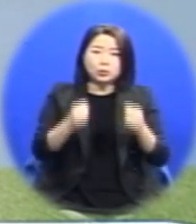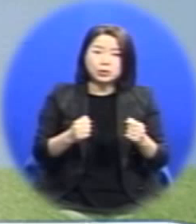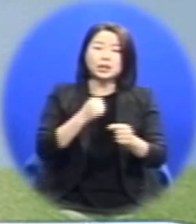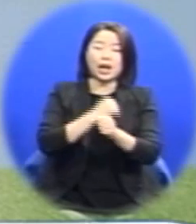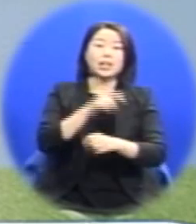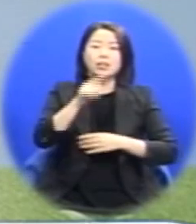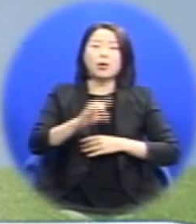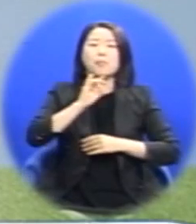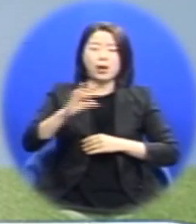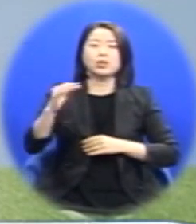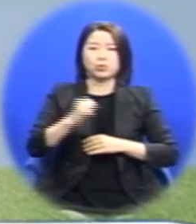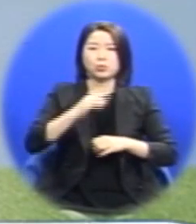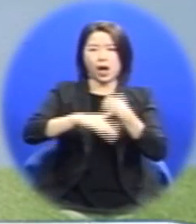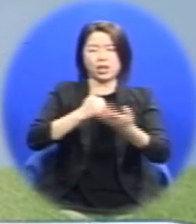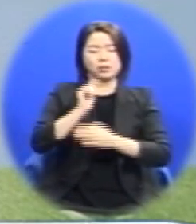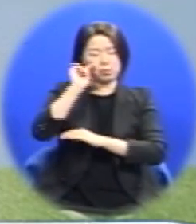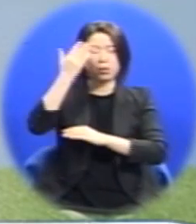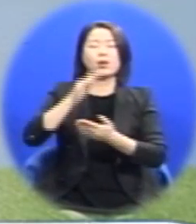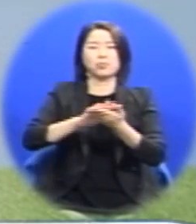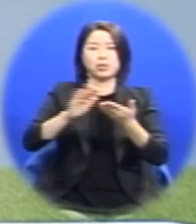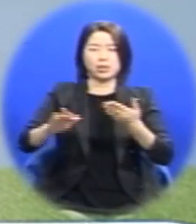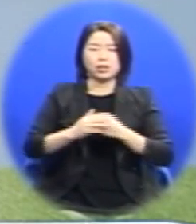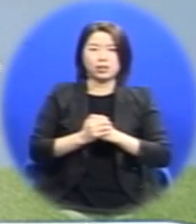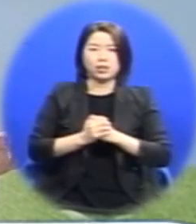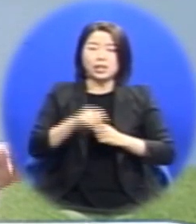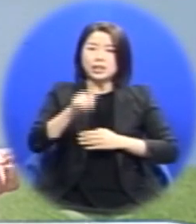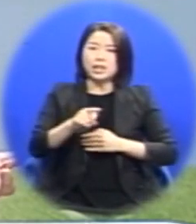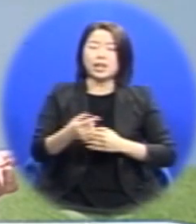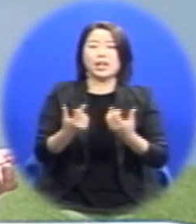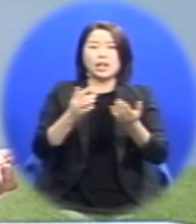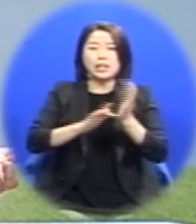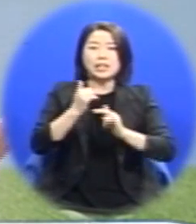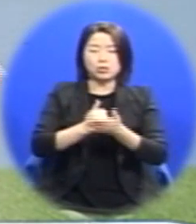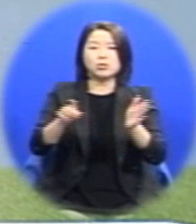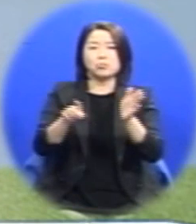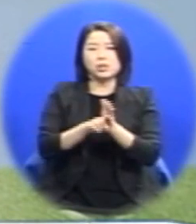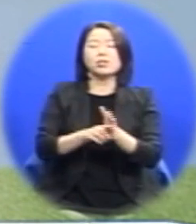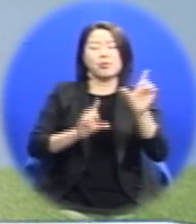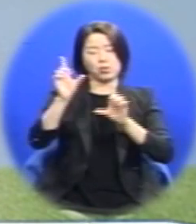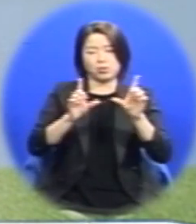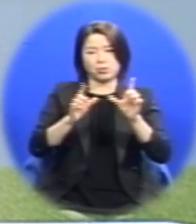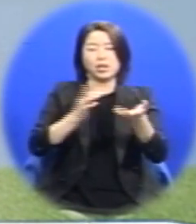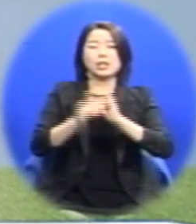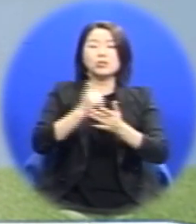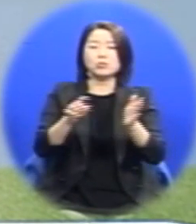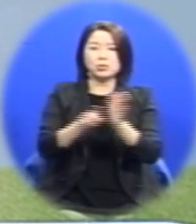것만 가지고도 하나님의 영광이에요. 이게 예수를 믿는다는 거예요. 예수 믿는 사람이에요.